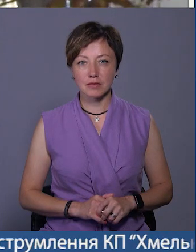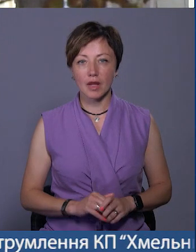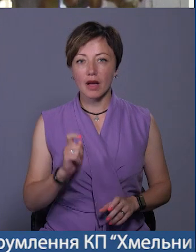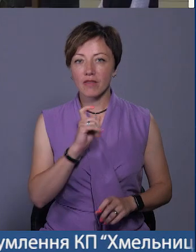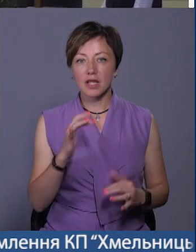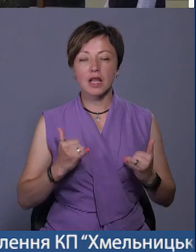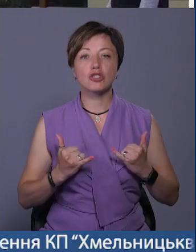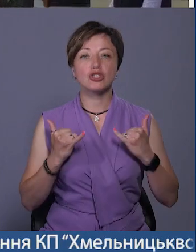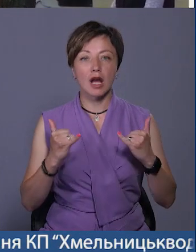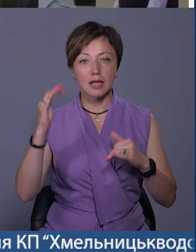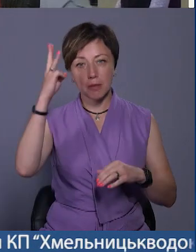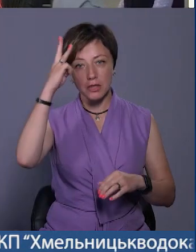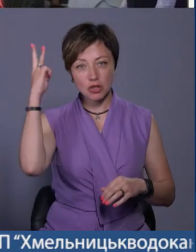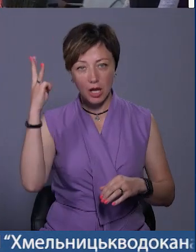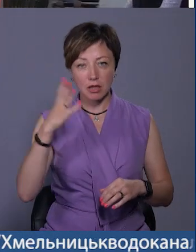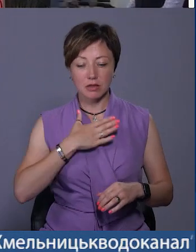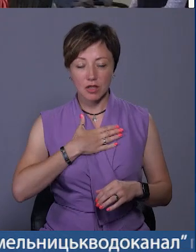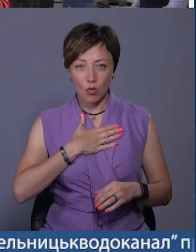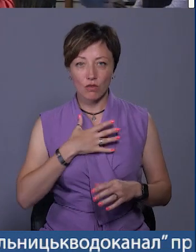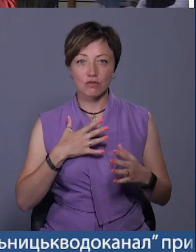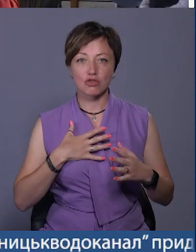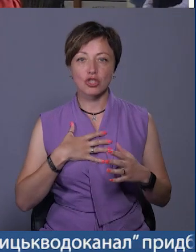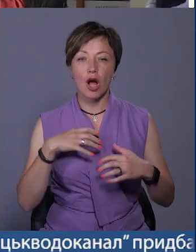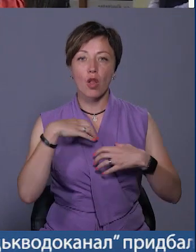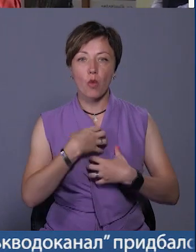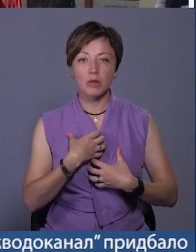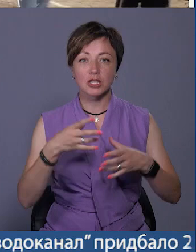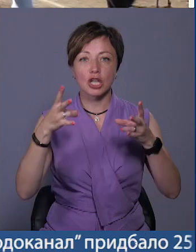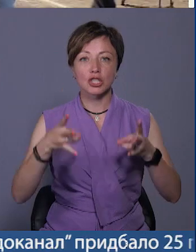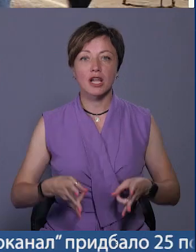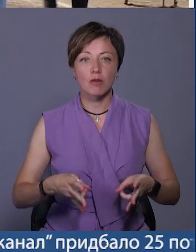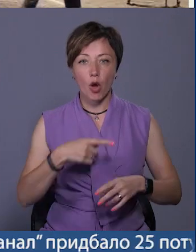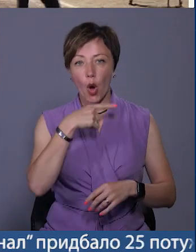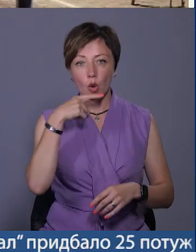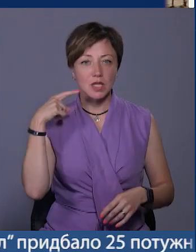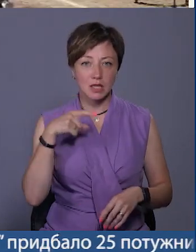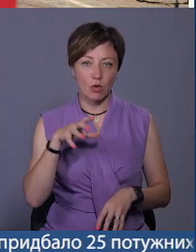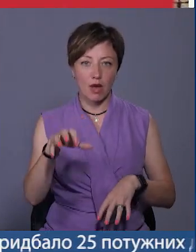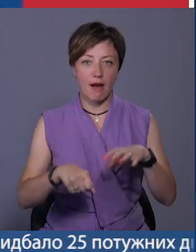Хвилина шани. Хмельничани схилили голови у жалобі за жертвами російської агресії.